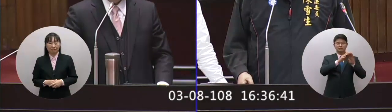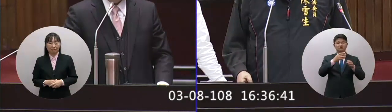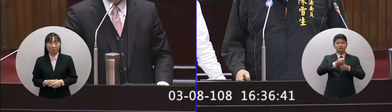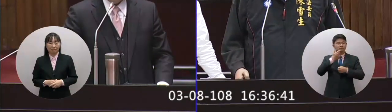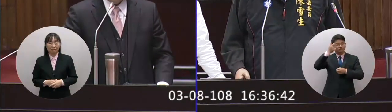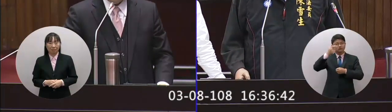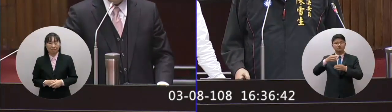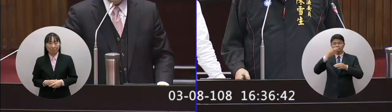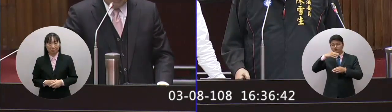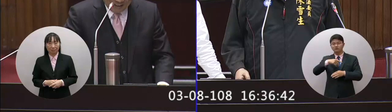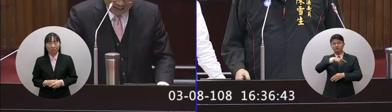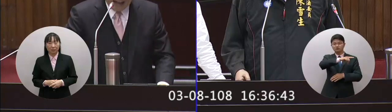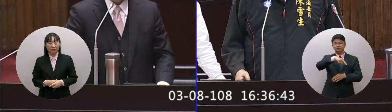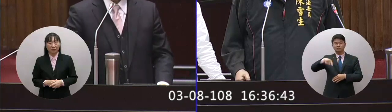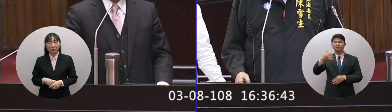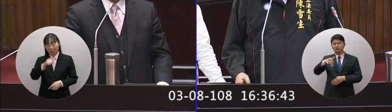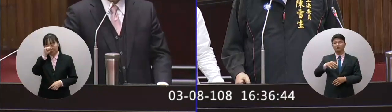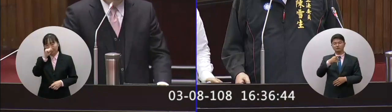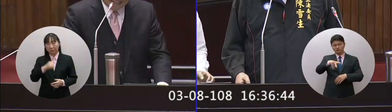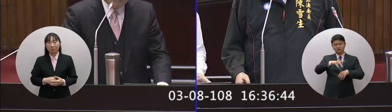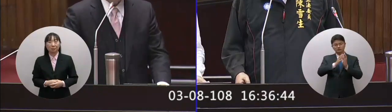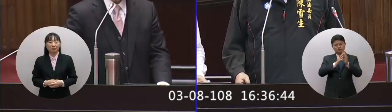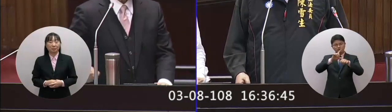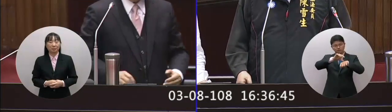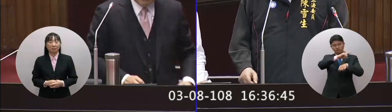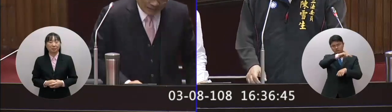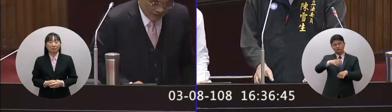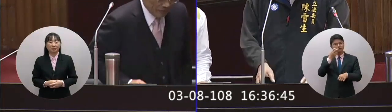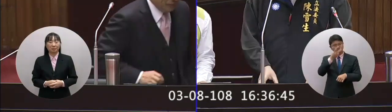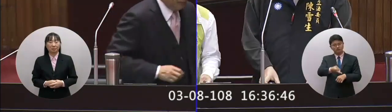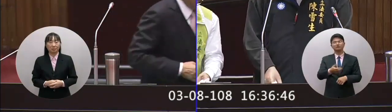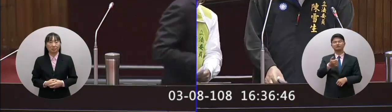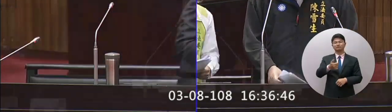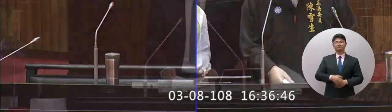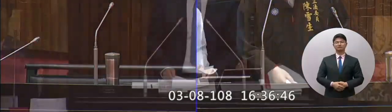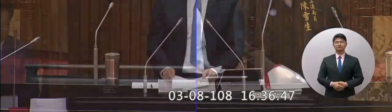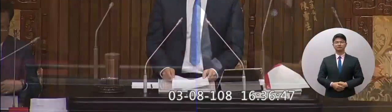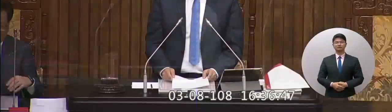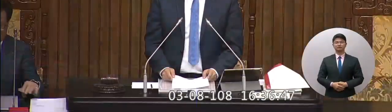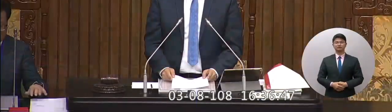那么找个时间拨冗来巡视。 好， 好不好？ 好， 谢谢院长。谢谢 院长。